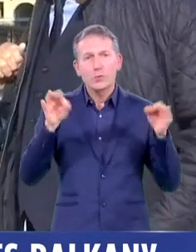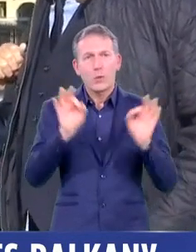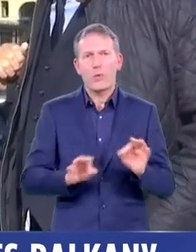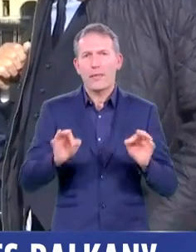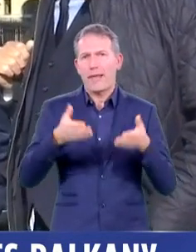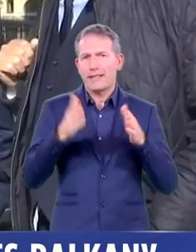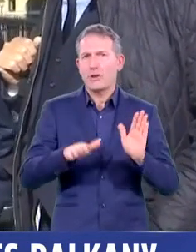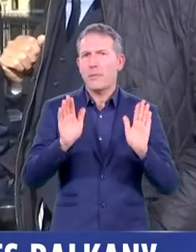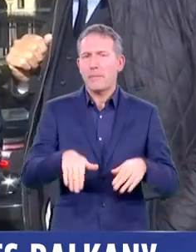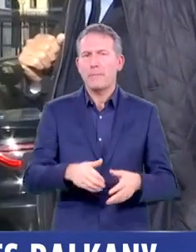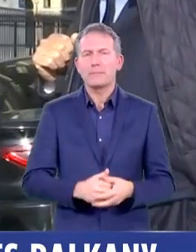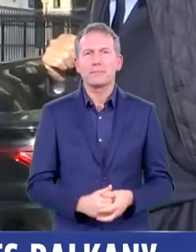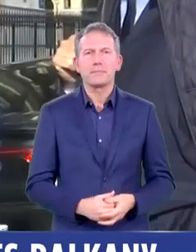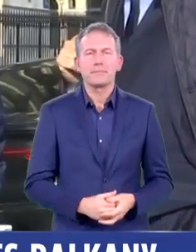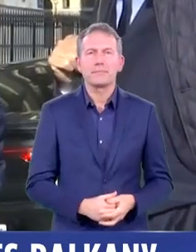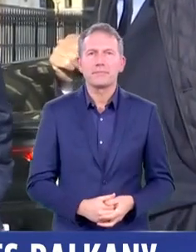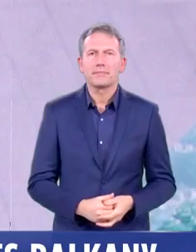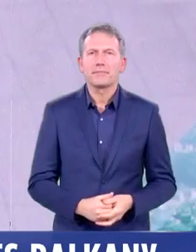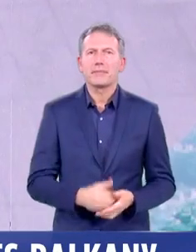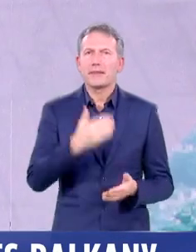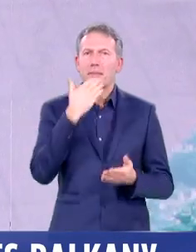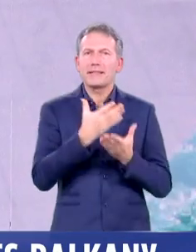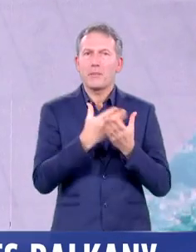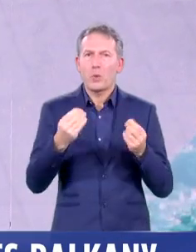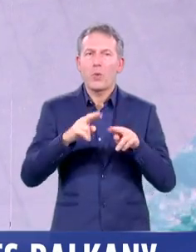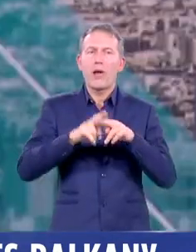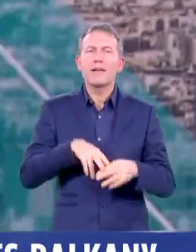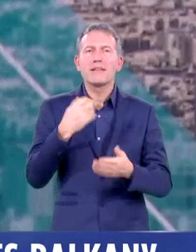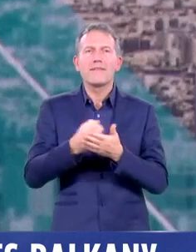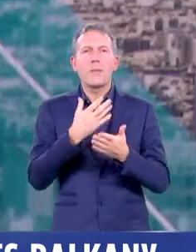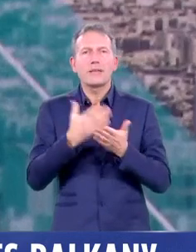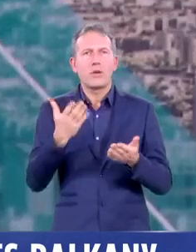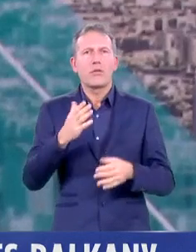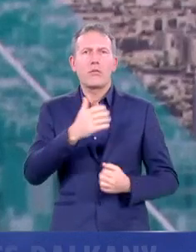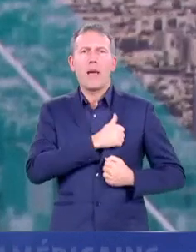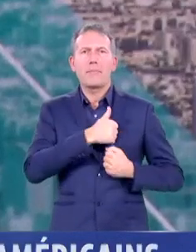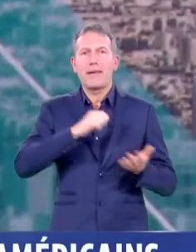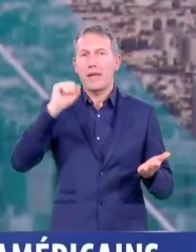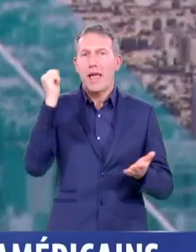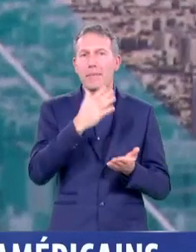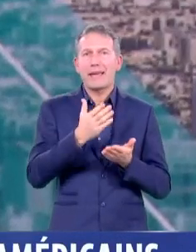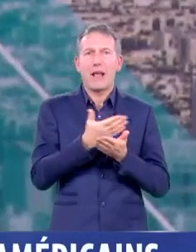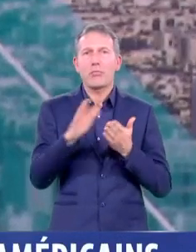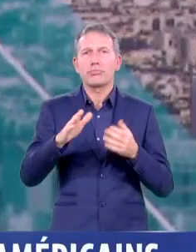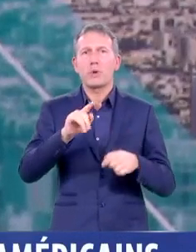la décision du jour. Merci beaucoup Marie pour cet éclairage. Dans le reste de l'actualité, l'armée américaine a éliminé du champ de bataille